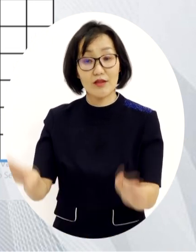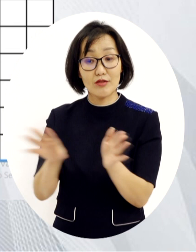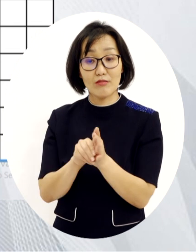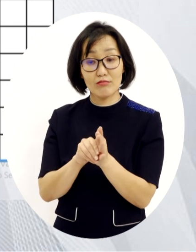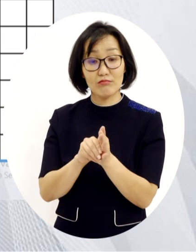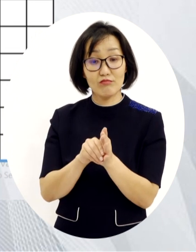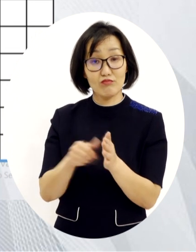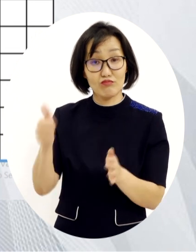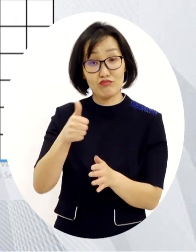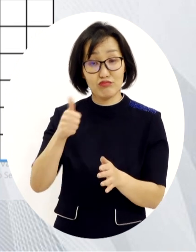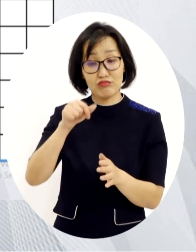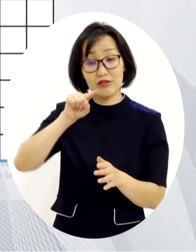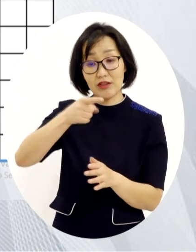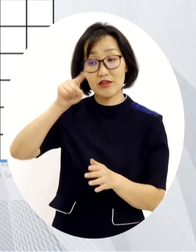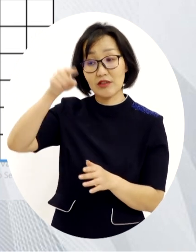Одоо тэмдэглэсэн цэгүүдэд яах ёстой?